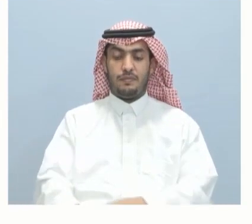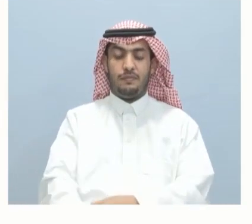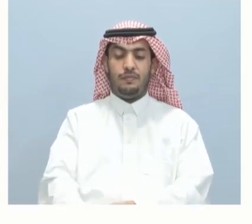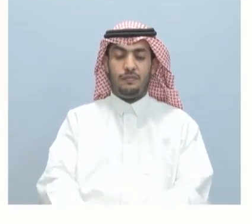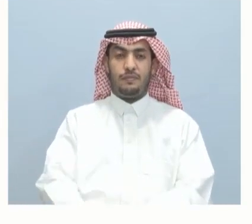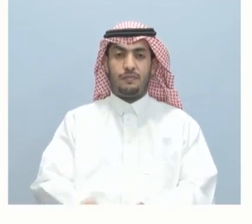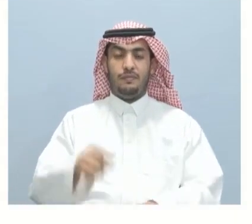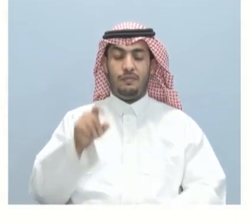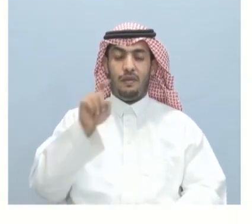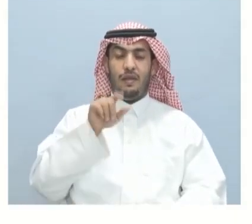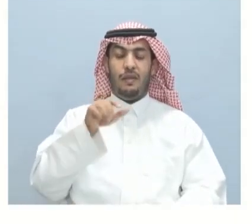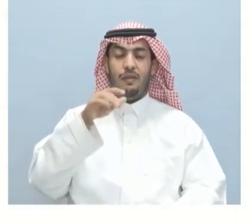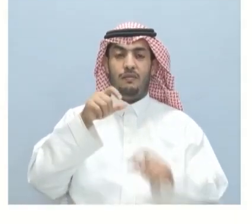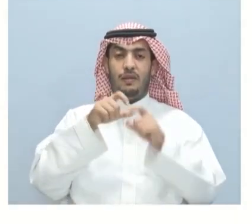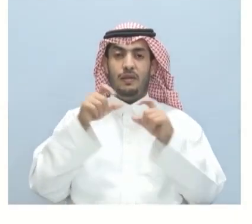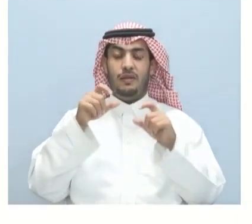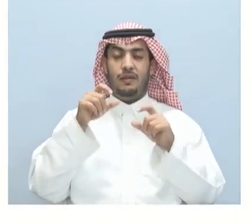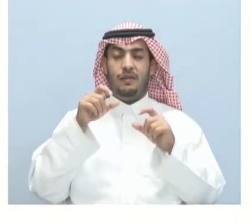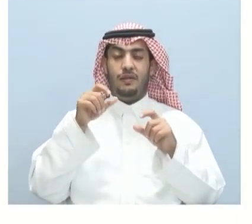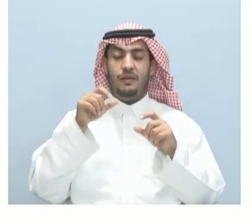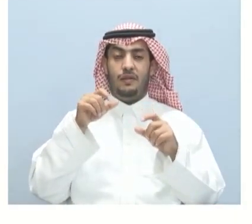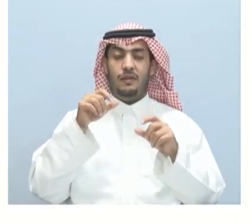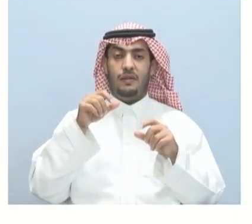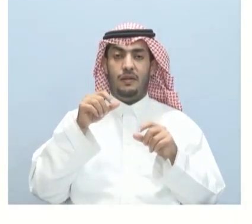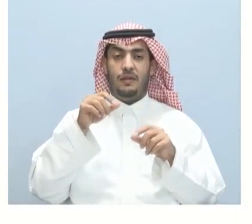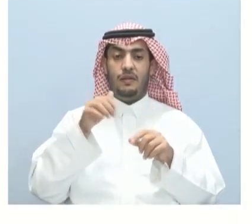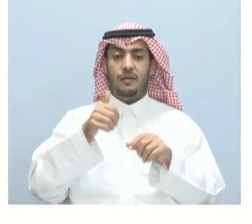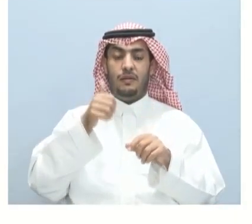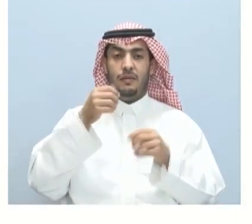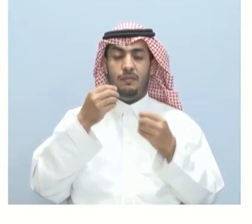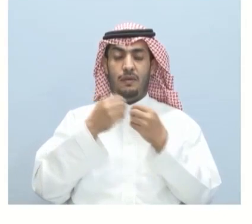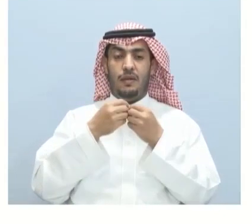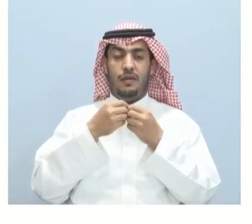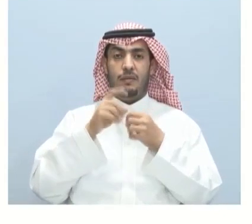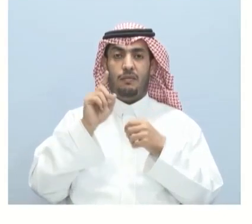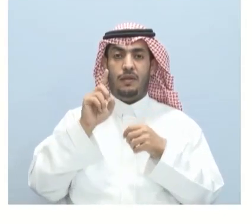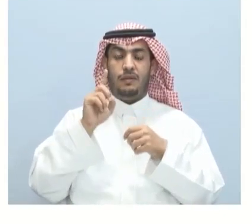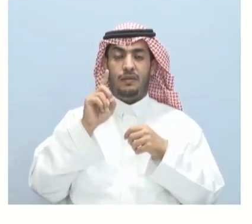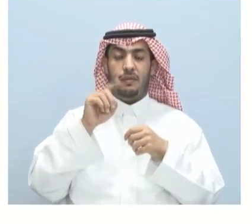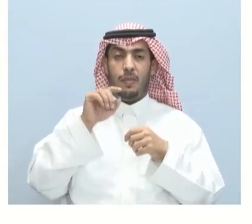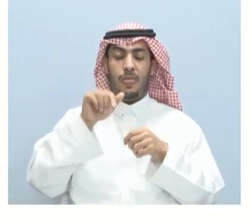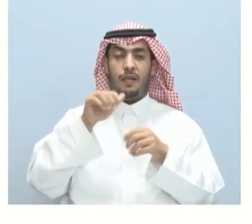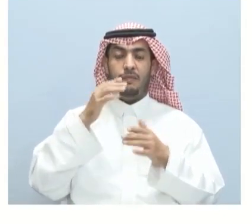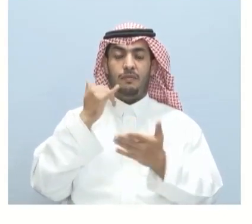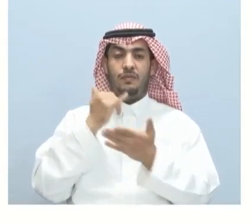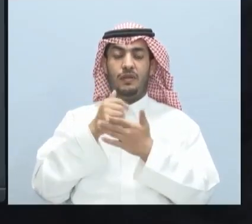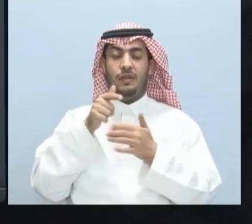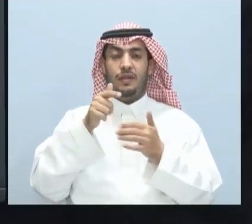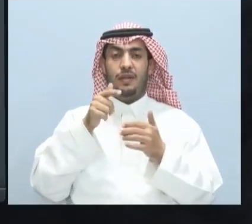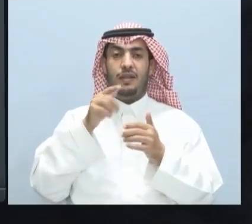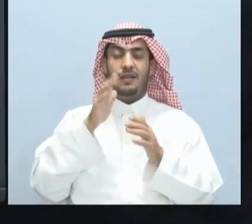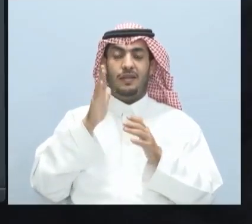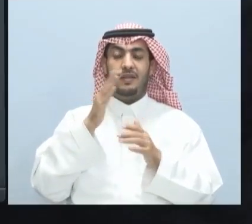ونقول ان المسطره ان المسطره تتزن ولكن ليس المسؤول عن